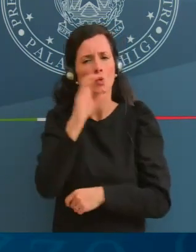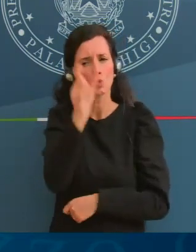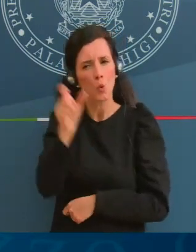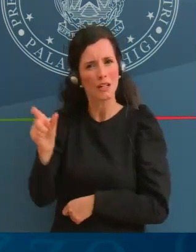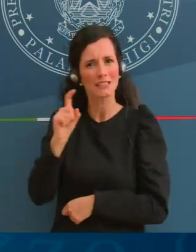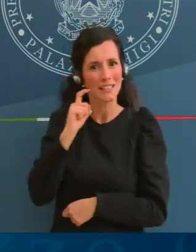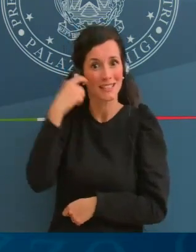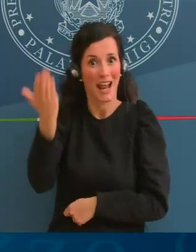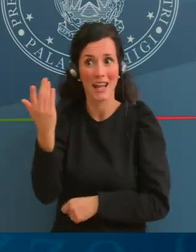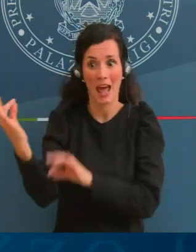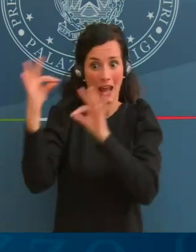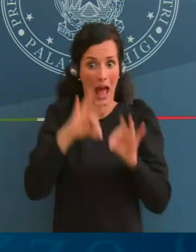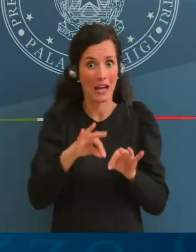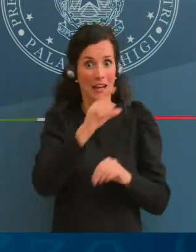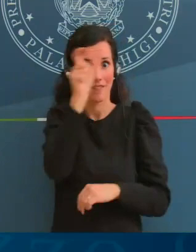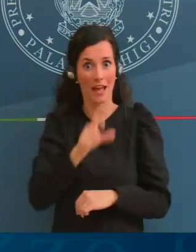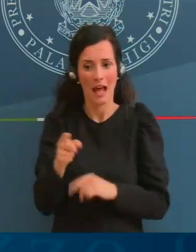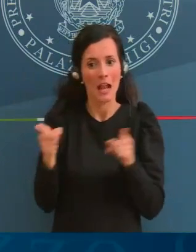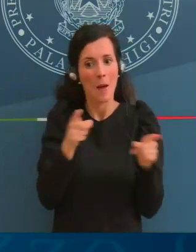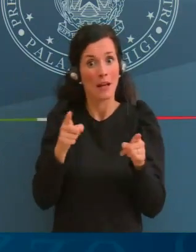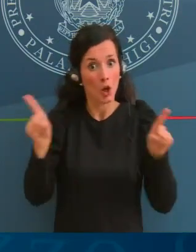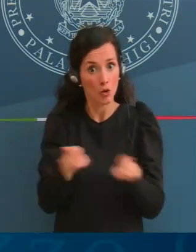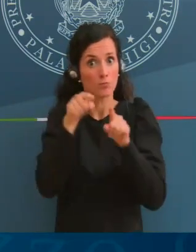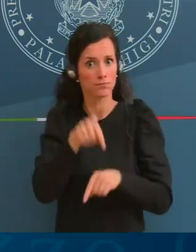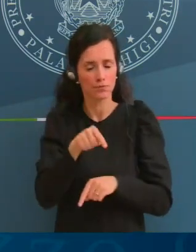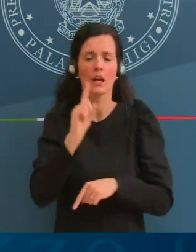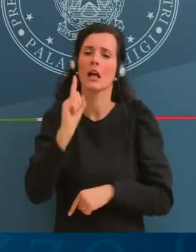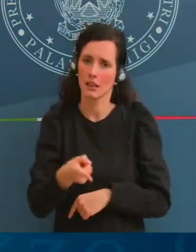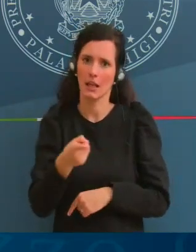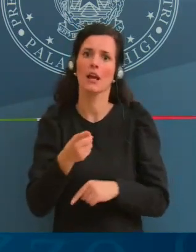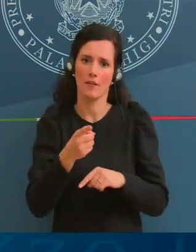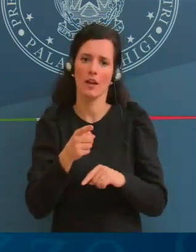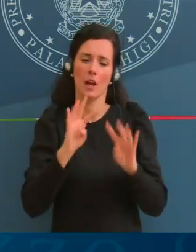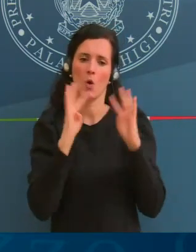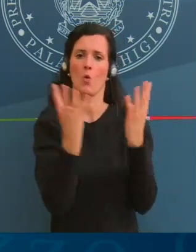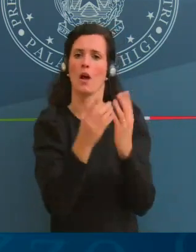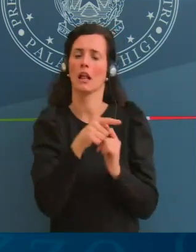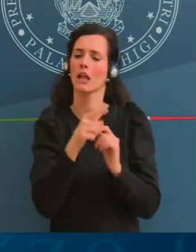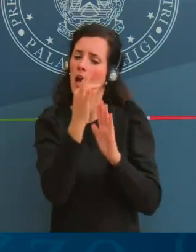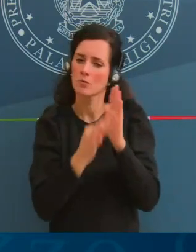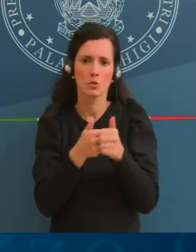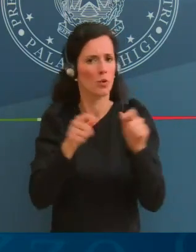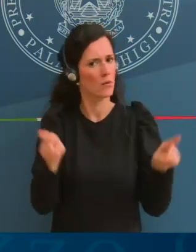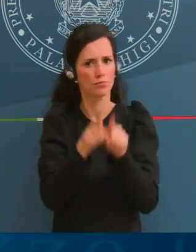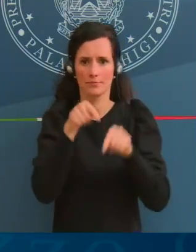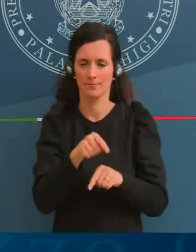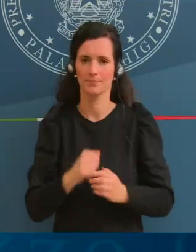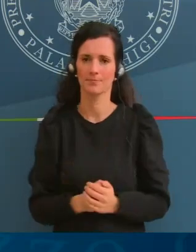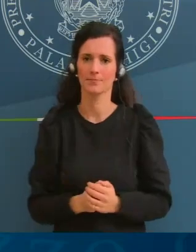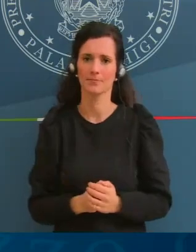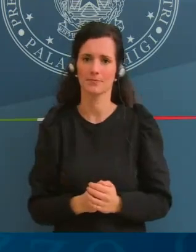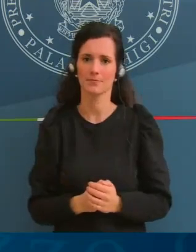quarantena gli impianti da sci e sciistici resteranno chiusi da subito all'entrata in vigore